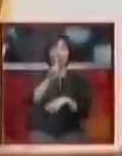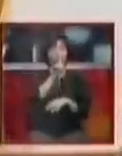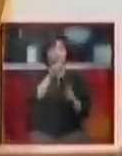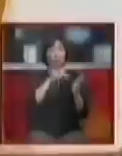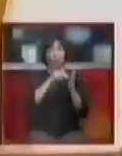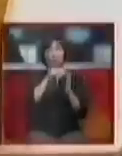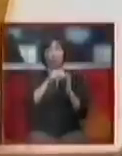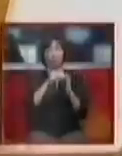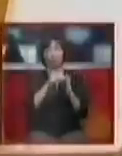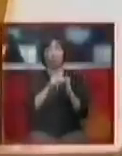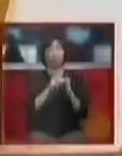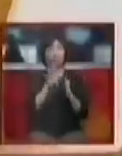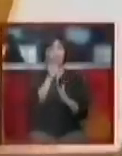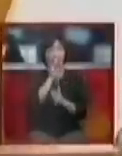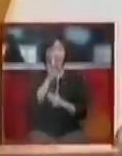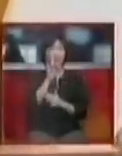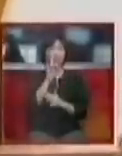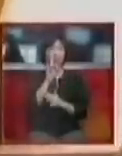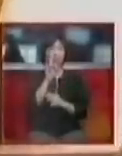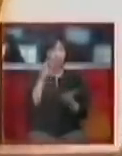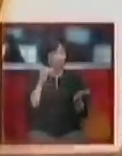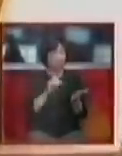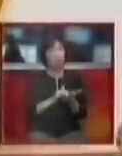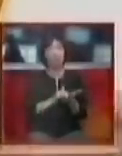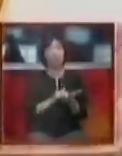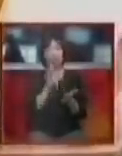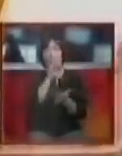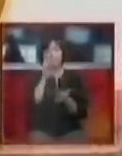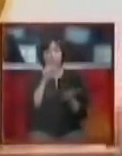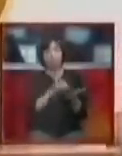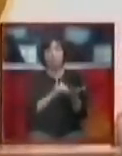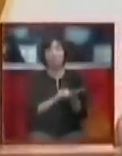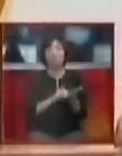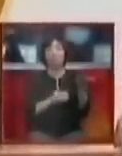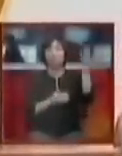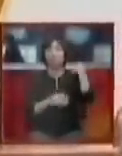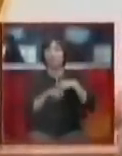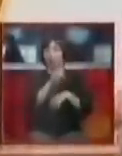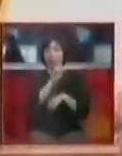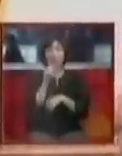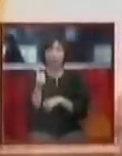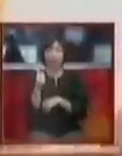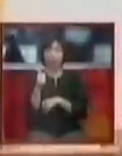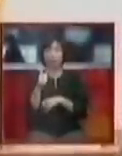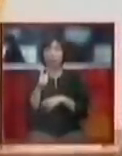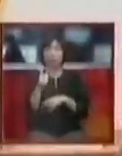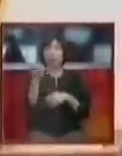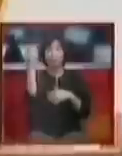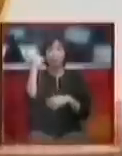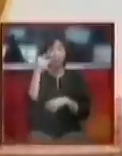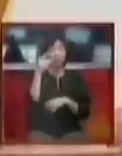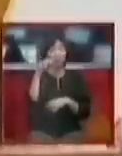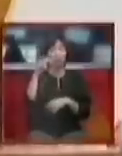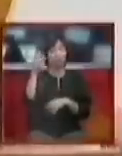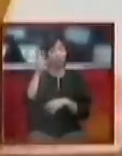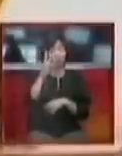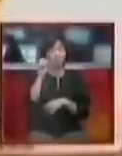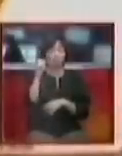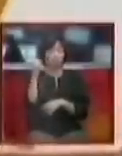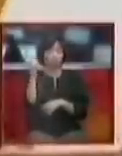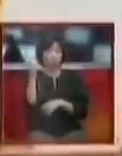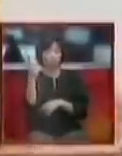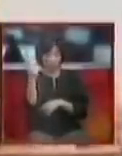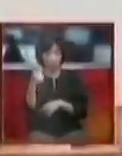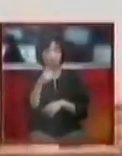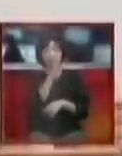1,807,583 liters noong 2010. Huwag po kayong magugulat. Noong 2011,